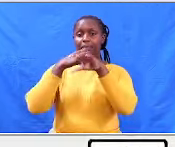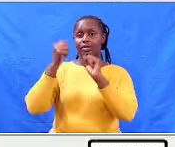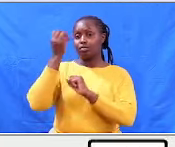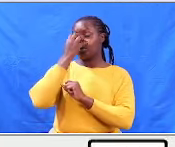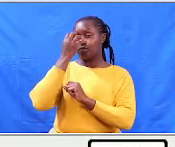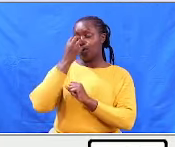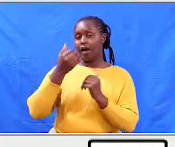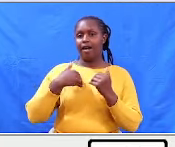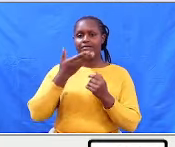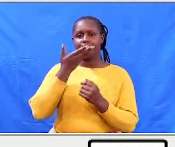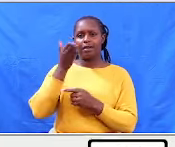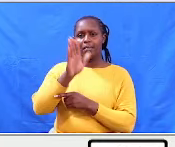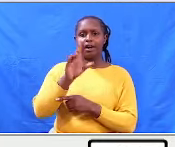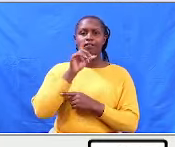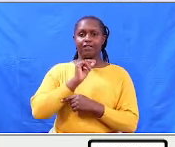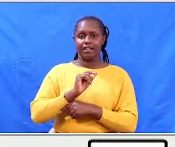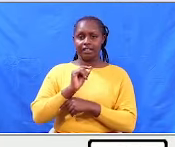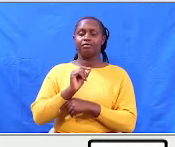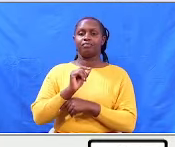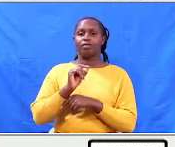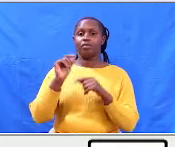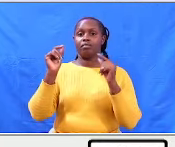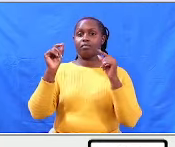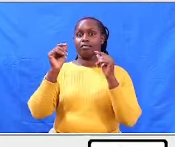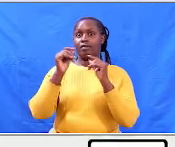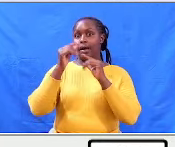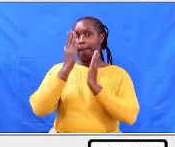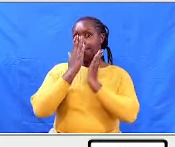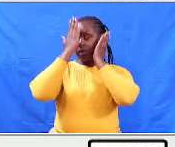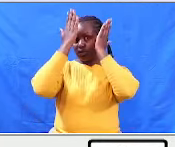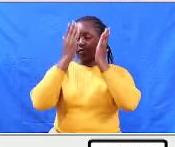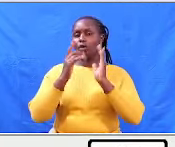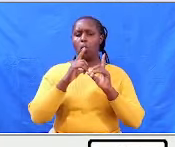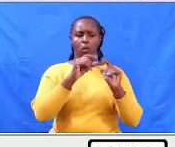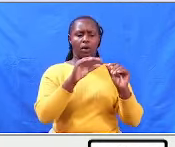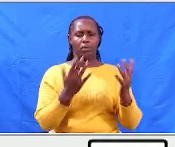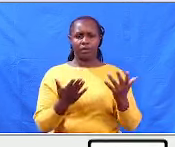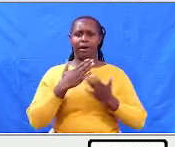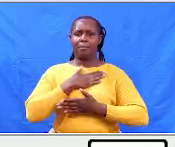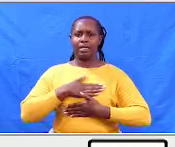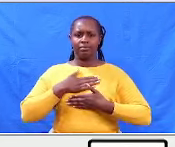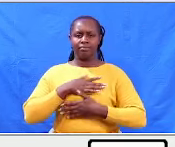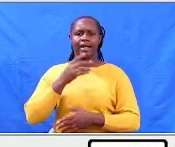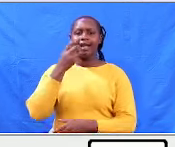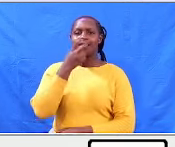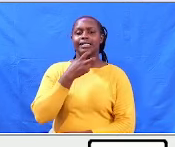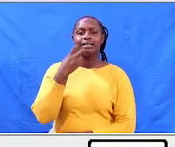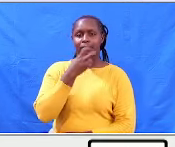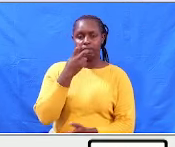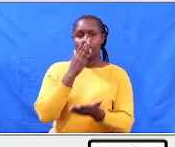Kanisa Katoliki nchini akiwaomba kuongea ukweli ili wasipotoshe wa Kenya. Rais Ruto alisema haya katika chuo kikuu